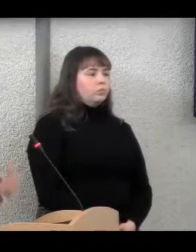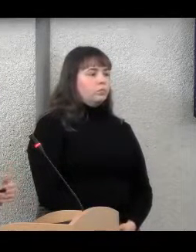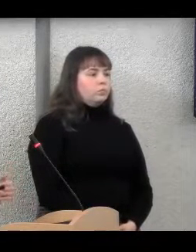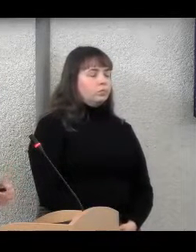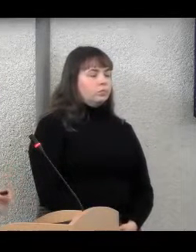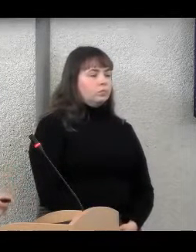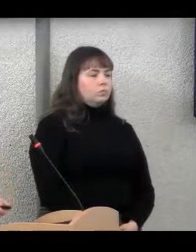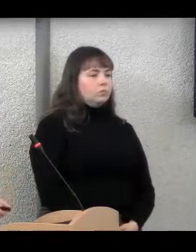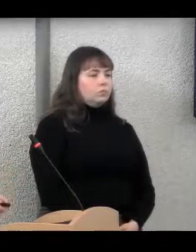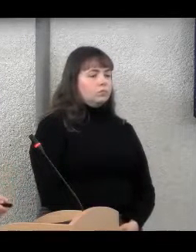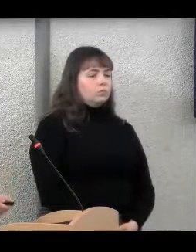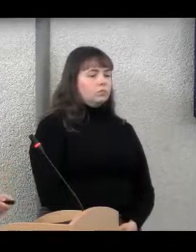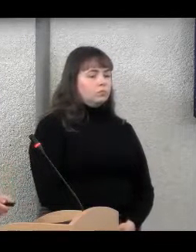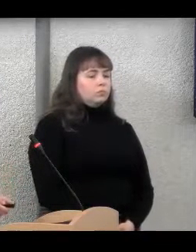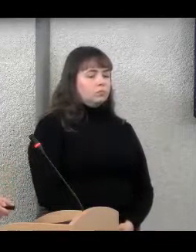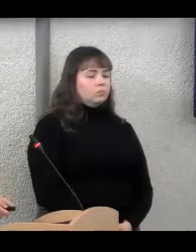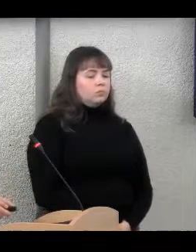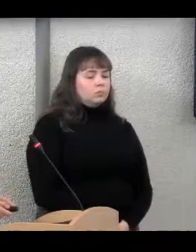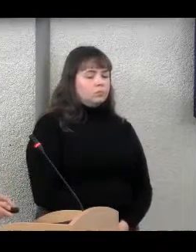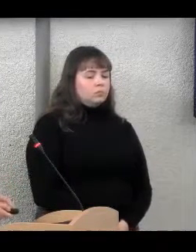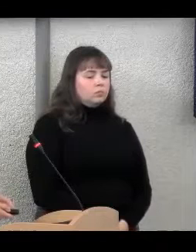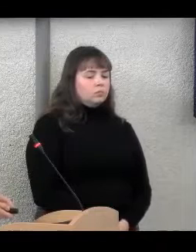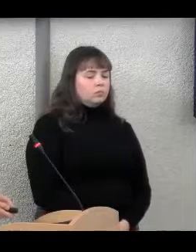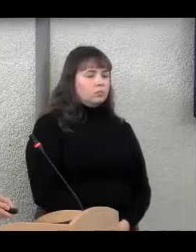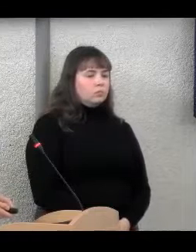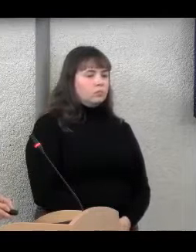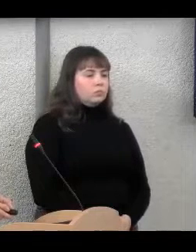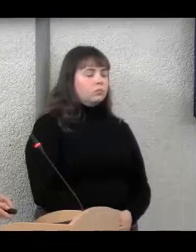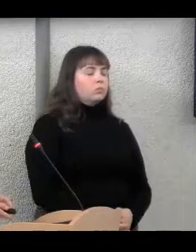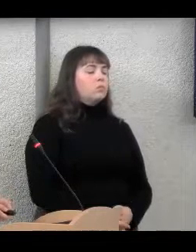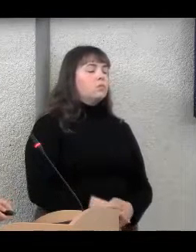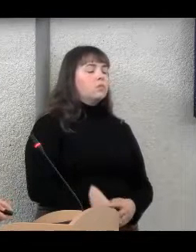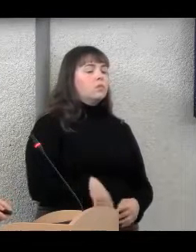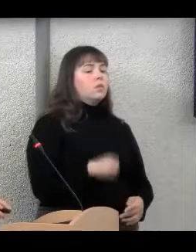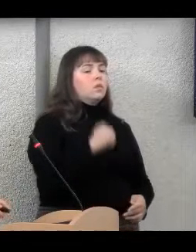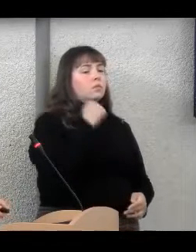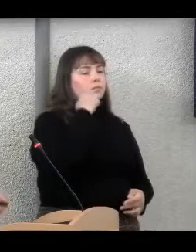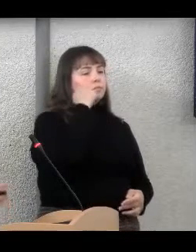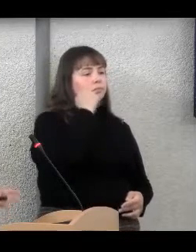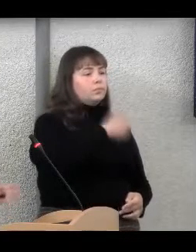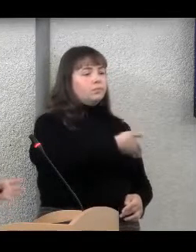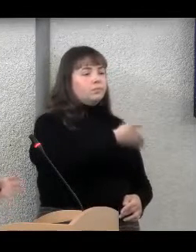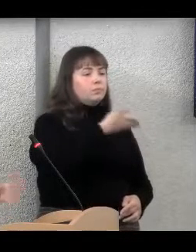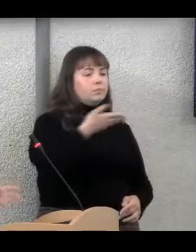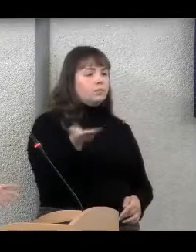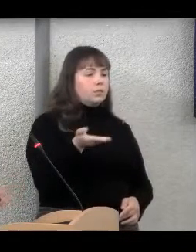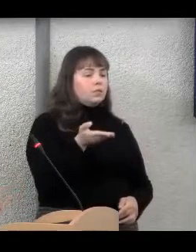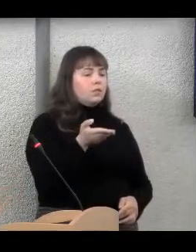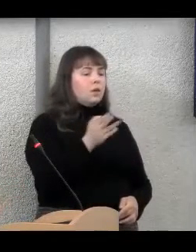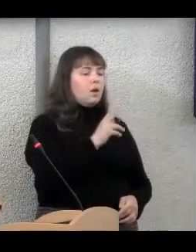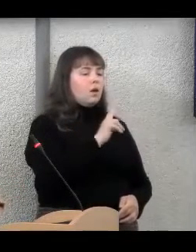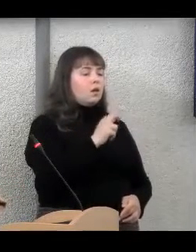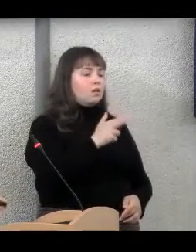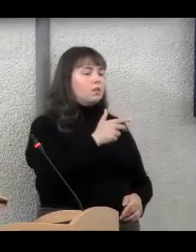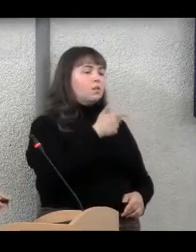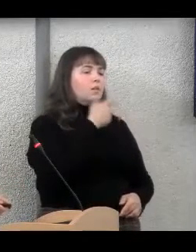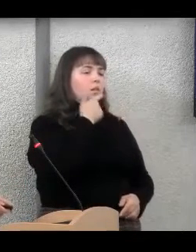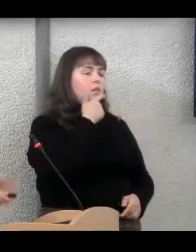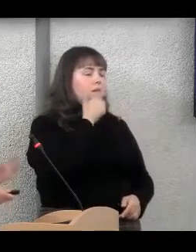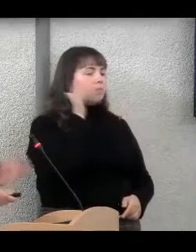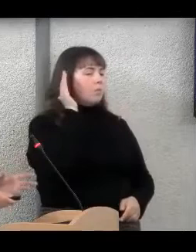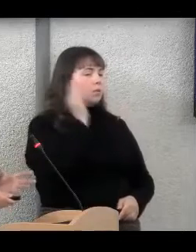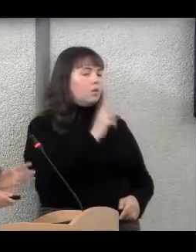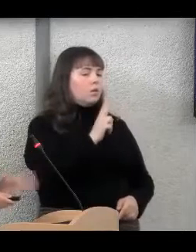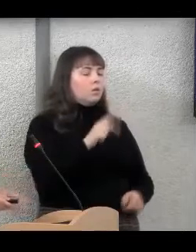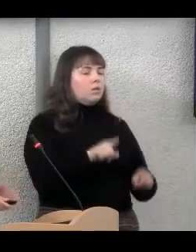will now switch back to Lithuanian language. Tai dėkojame visiems, kurie šiandien mūsų klausotės, ir